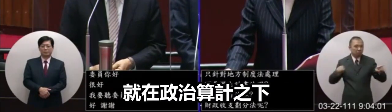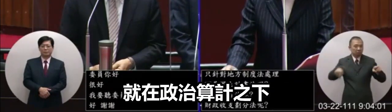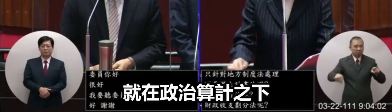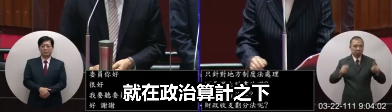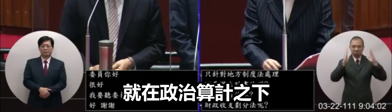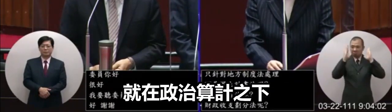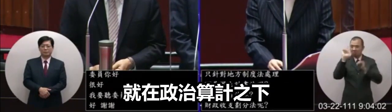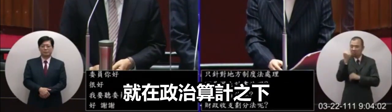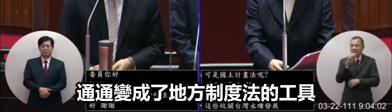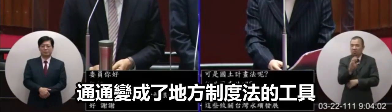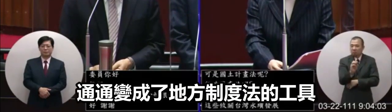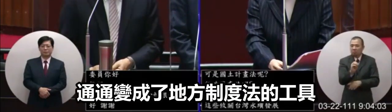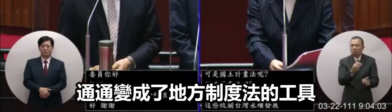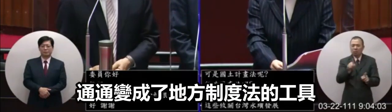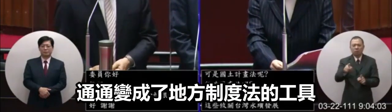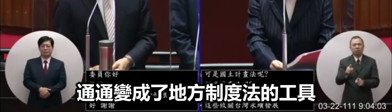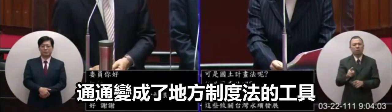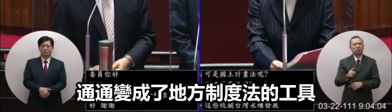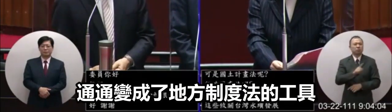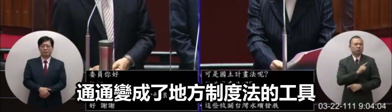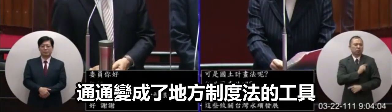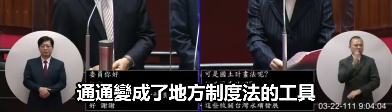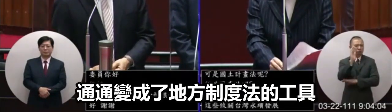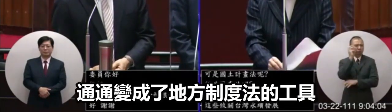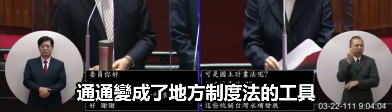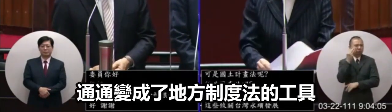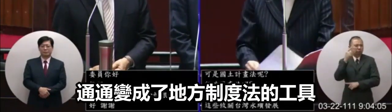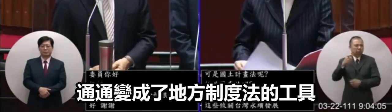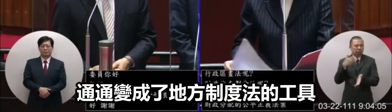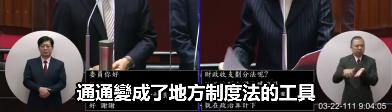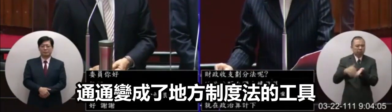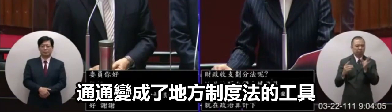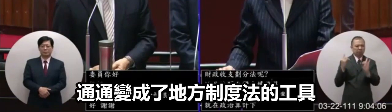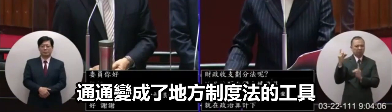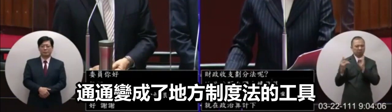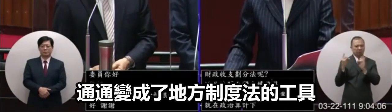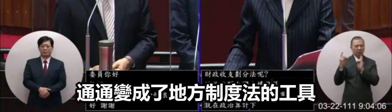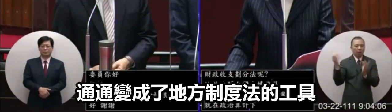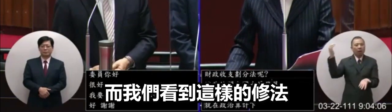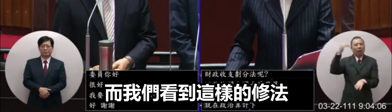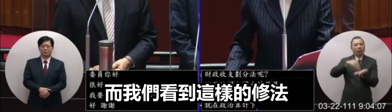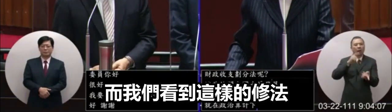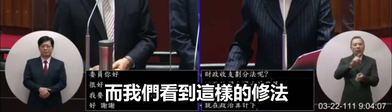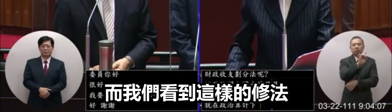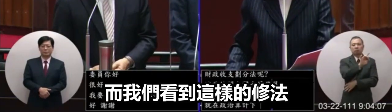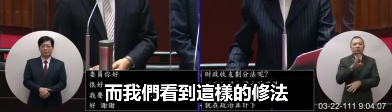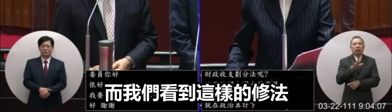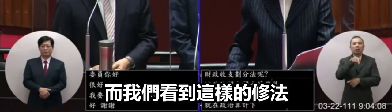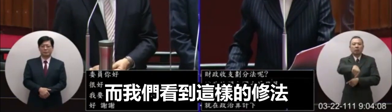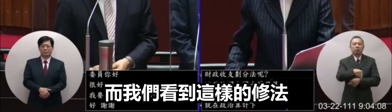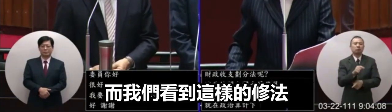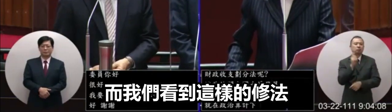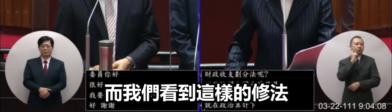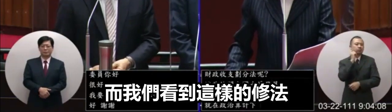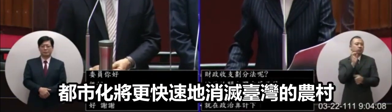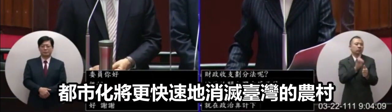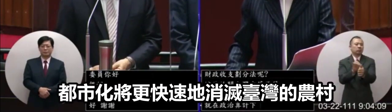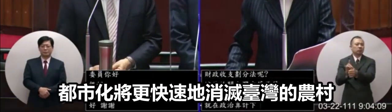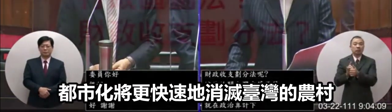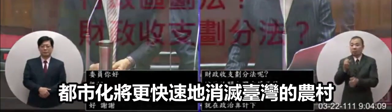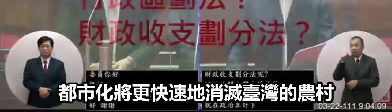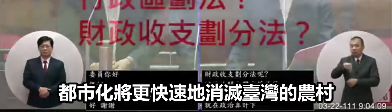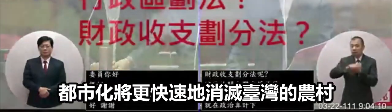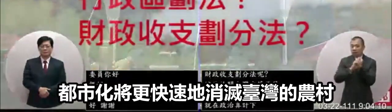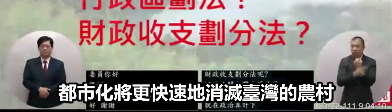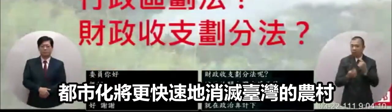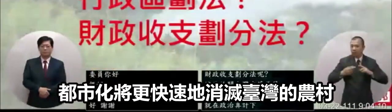治算计之下通通变成了地方制度法的工具。而我们看到这样的修法，都市